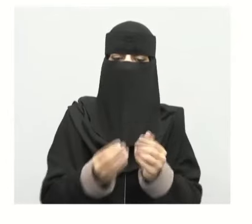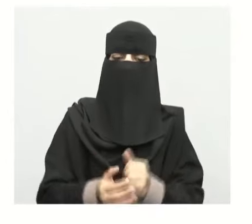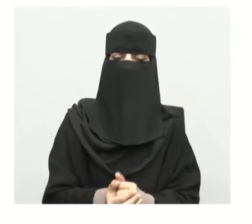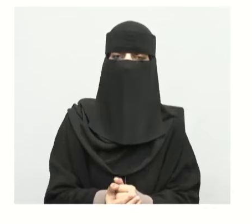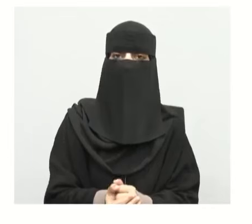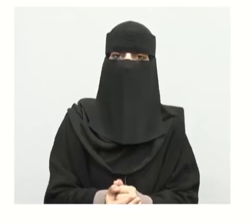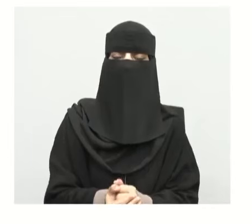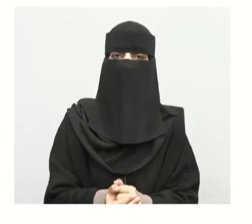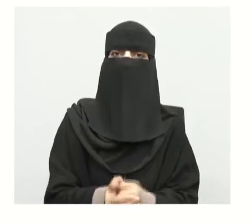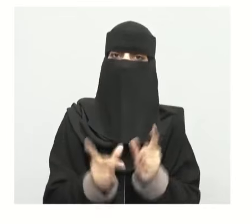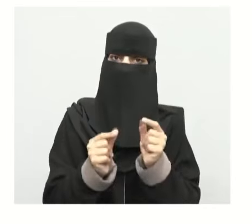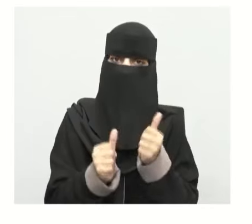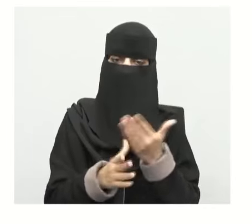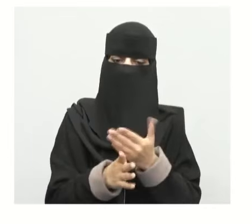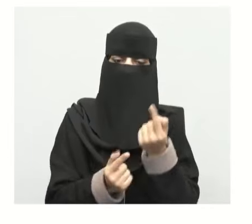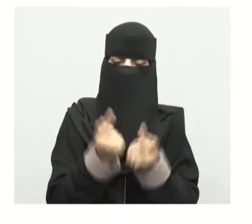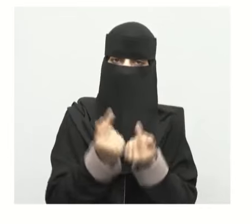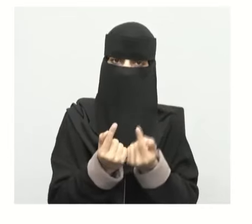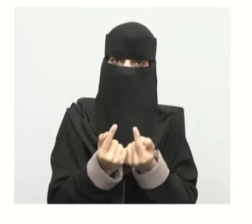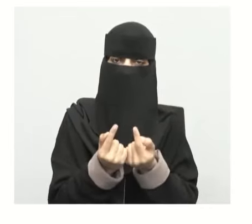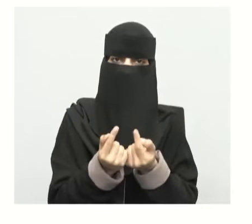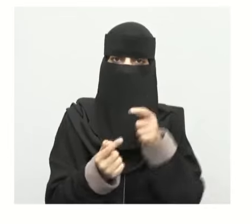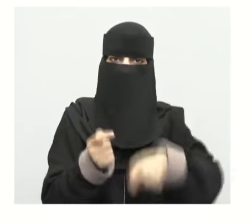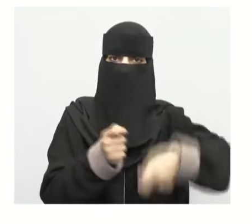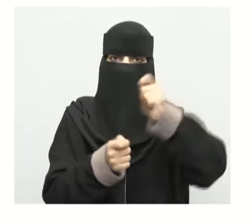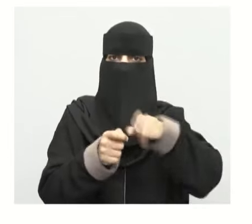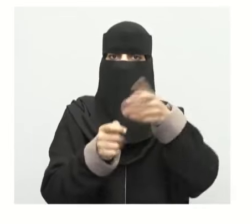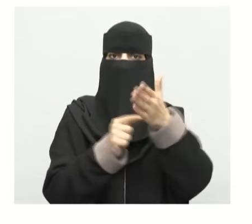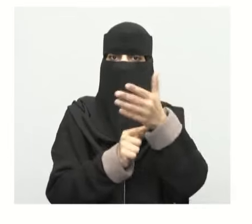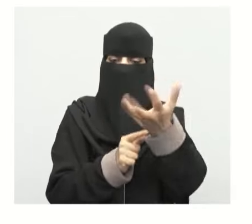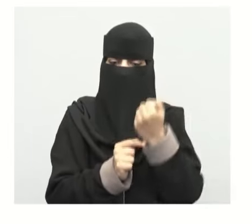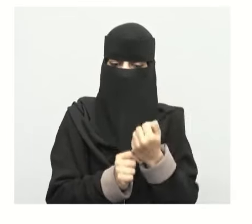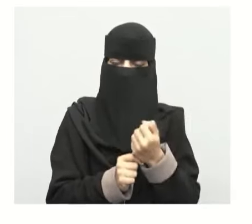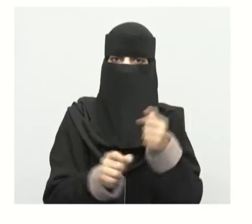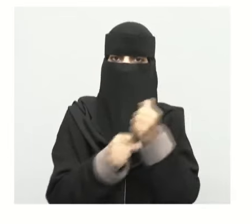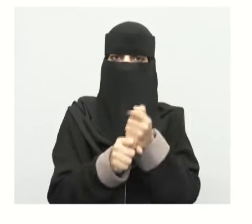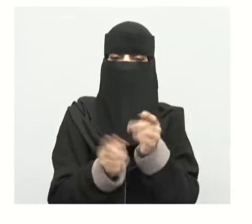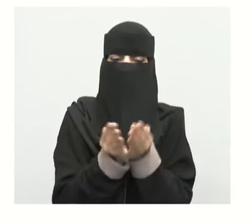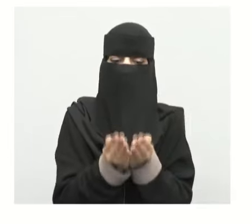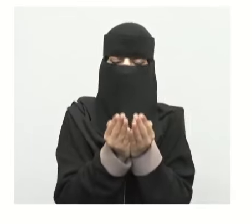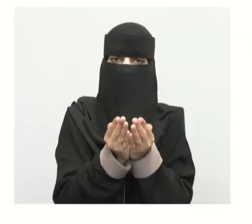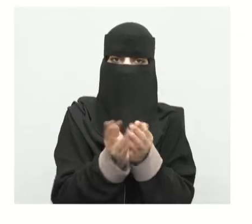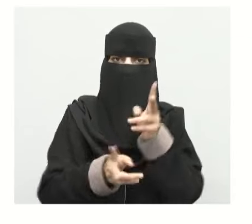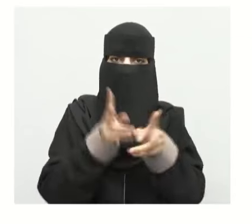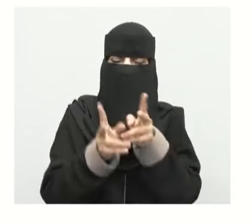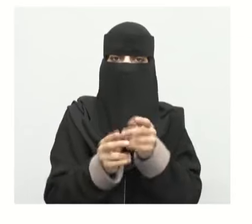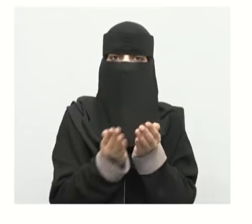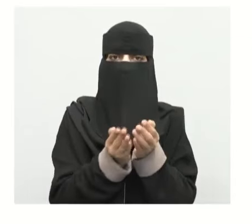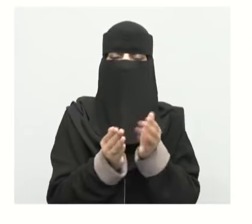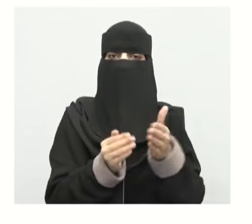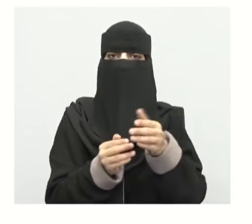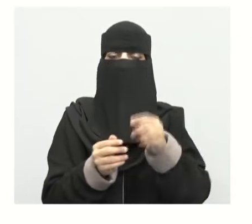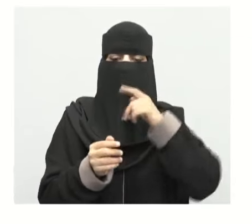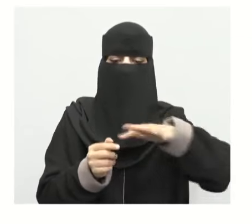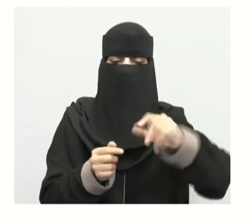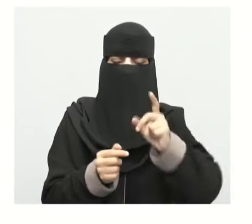البحريه ممتاز للزراعه وصيد السمك العمل في الموانئ والمواصلات البحريه